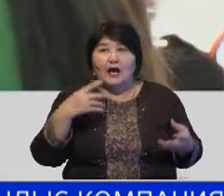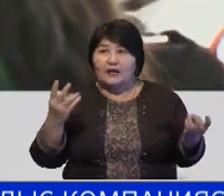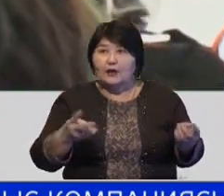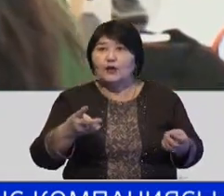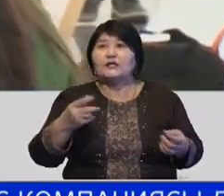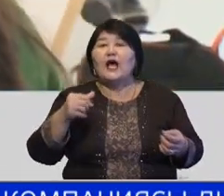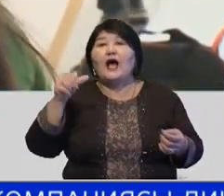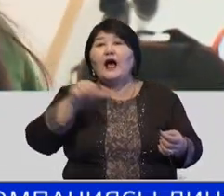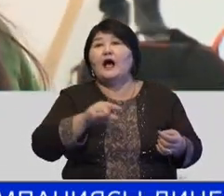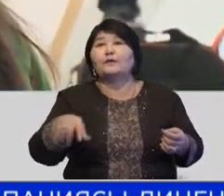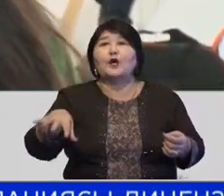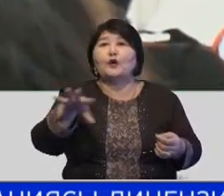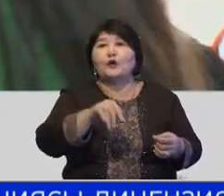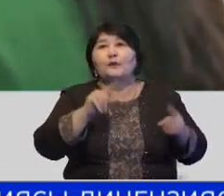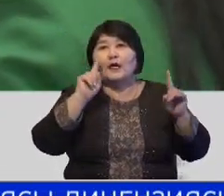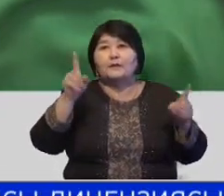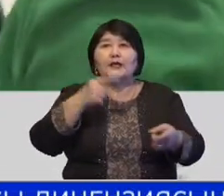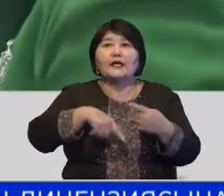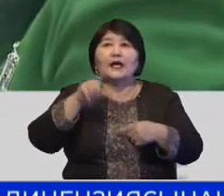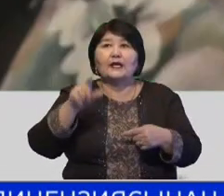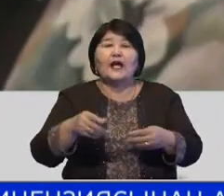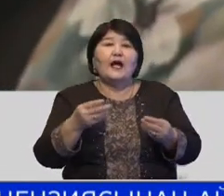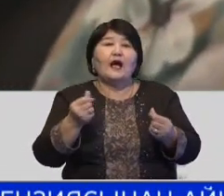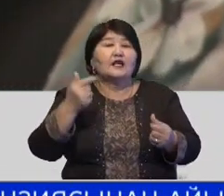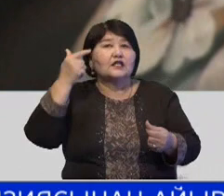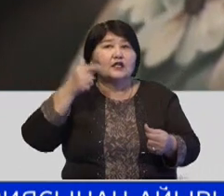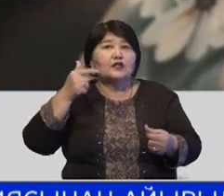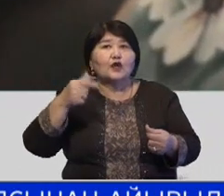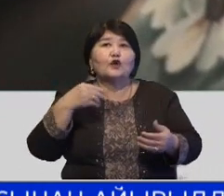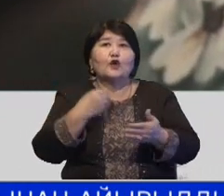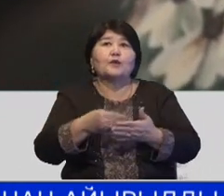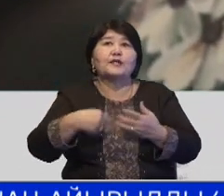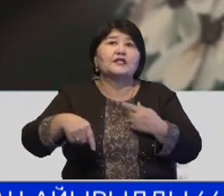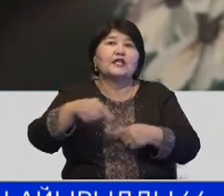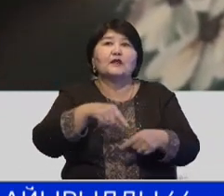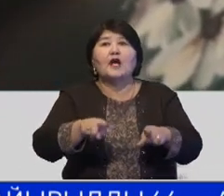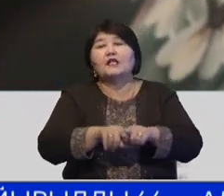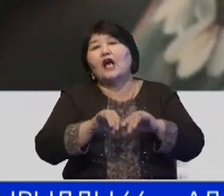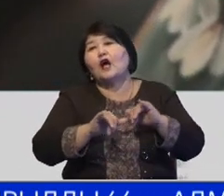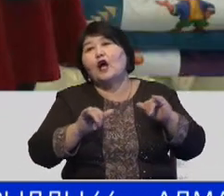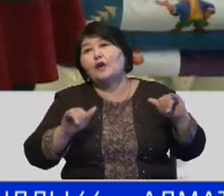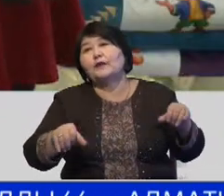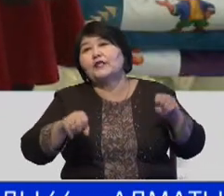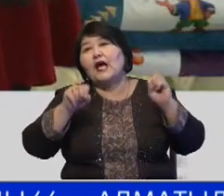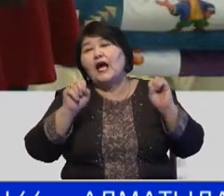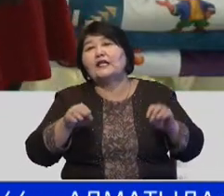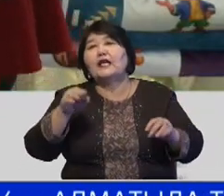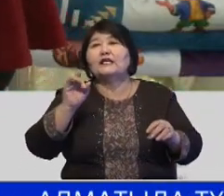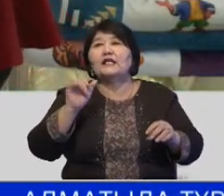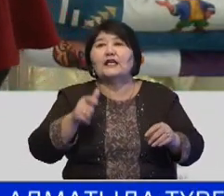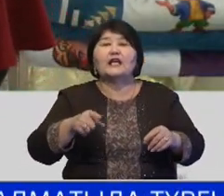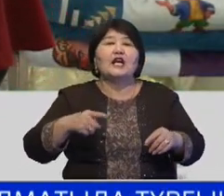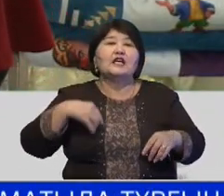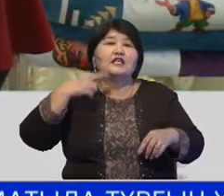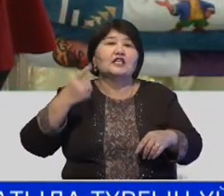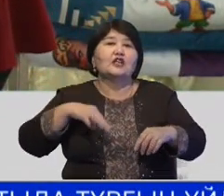кетейік, апталық аясында өңірімізге белгілі кәсіпкерлер қаржылық сауаттылық, бизнес бастау және дамыту бағытында арнайы тренингтер мен